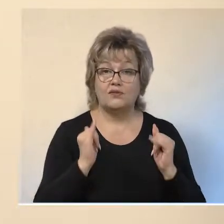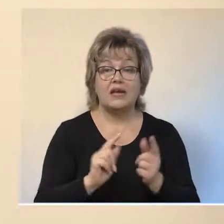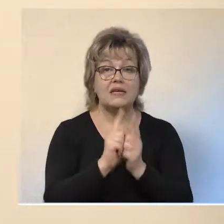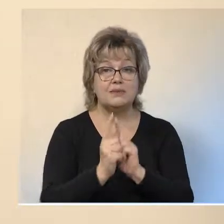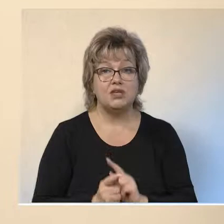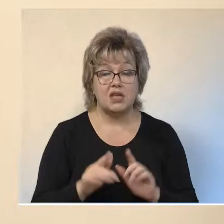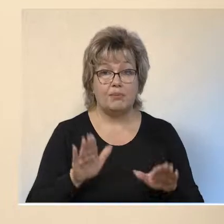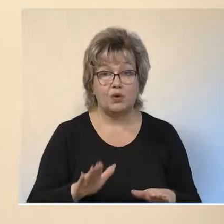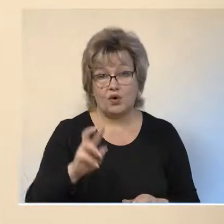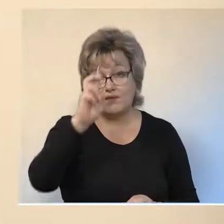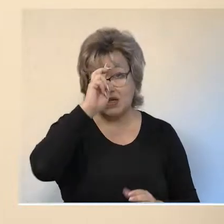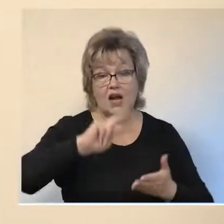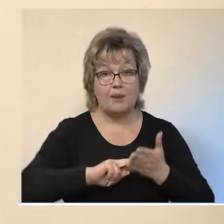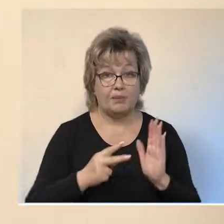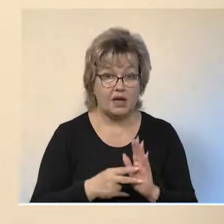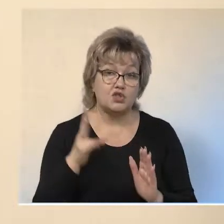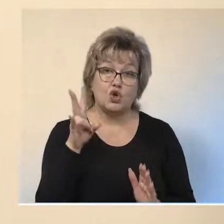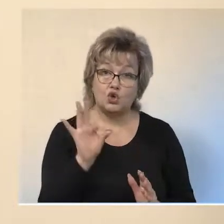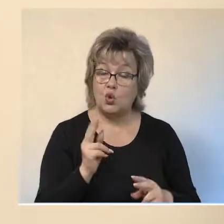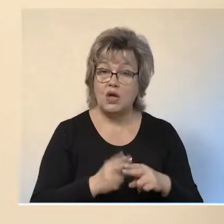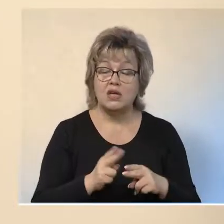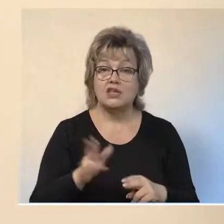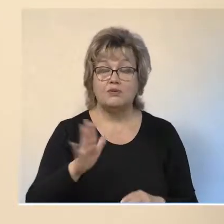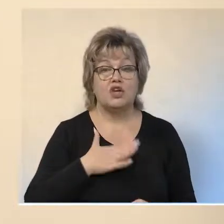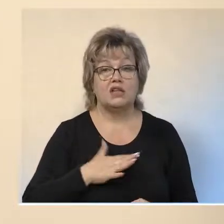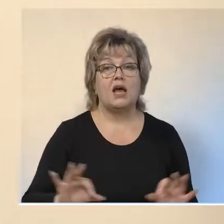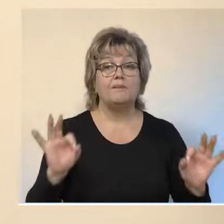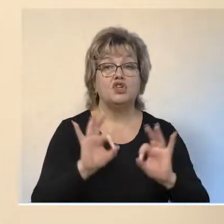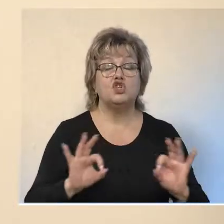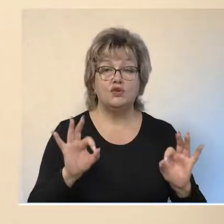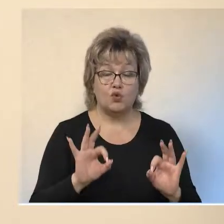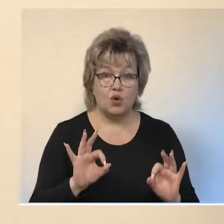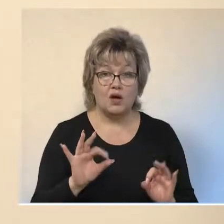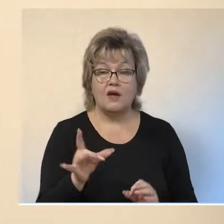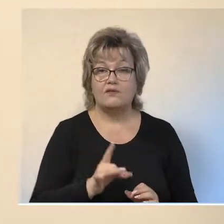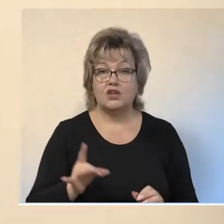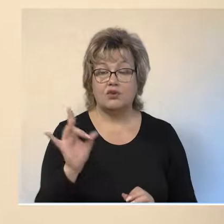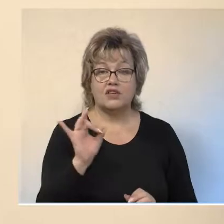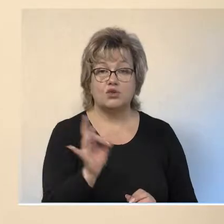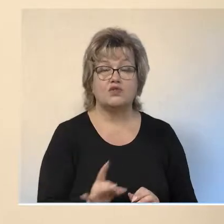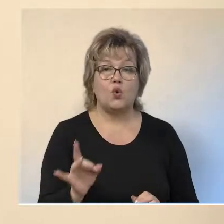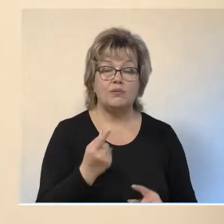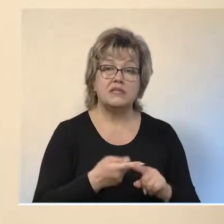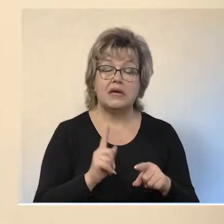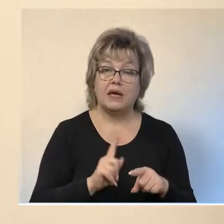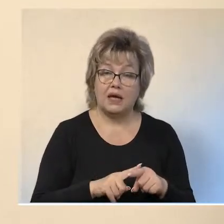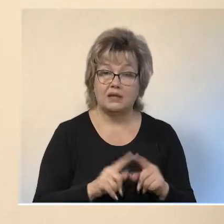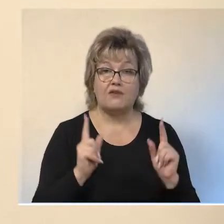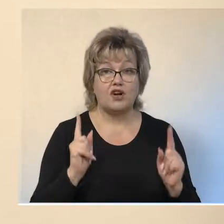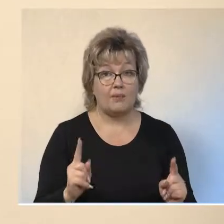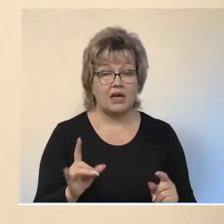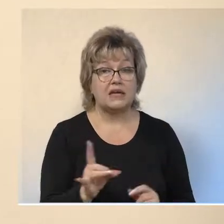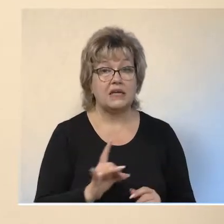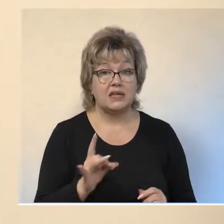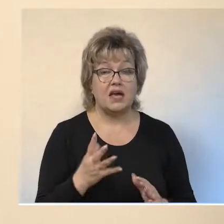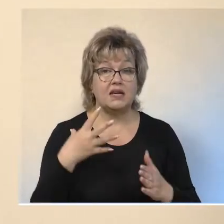для изменения порога в федеральном проекте, но не мешает нам ничего в регионе, в Ростовской области, этот в